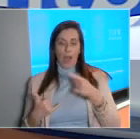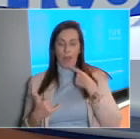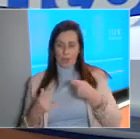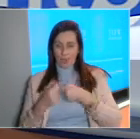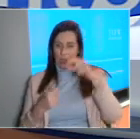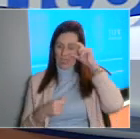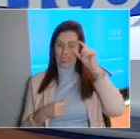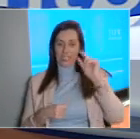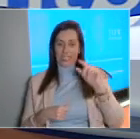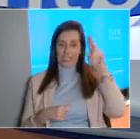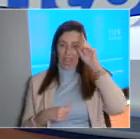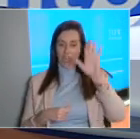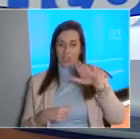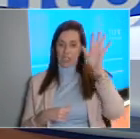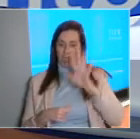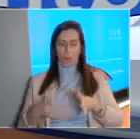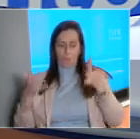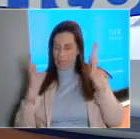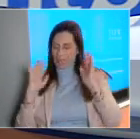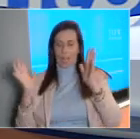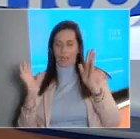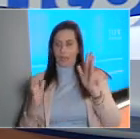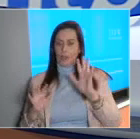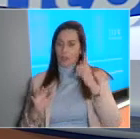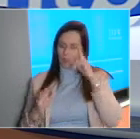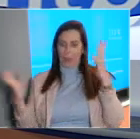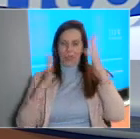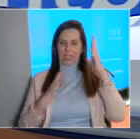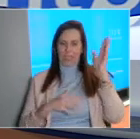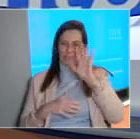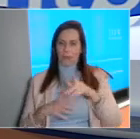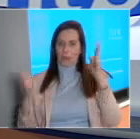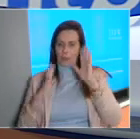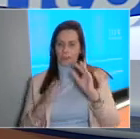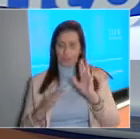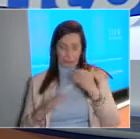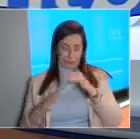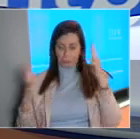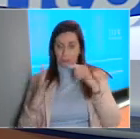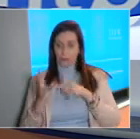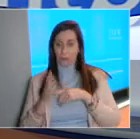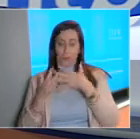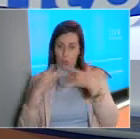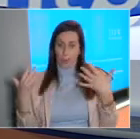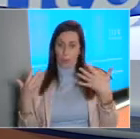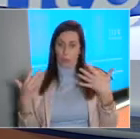גדעון סער. יש סרטון מזעזע שמסתובב... אני אגיד לך מה הכי מזעזע, הסרטון הזה הוא מזעזע בפני עצמו. מה שהכי מזעזע זה